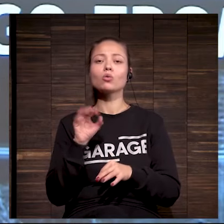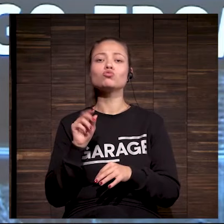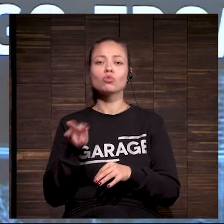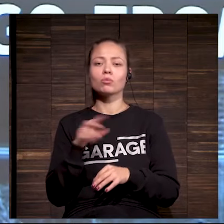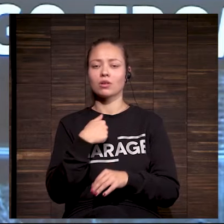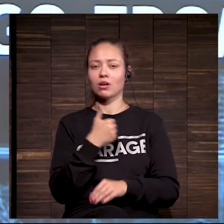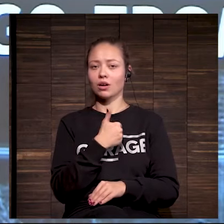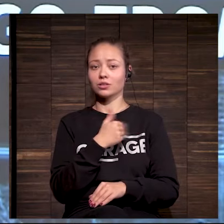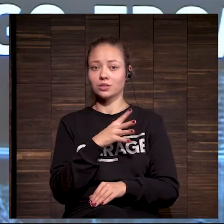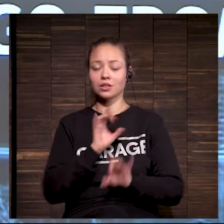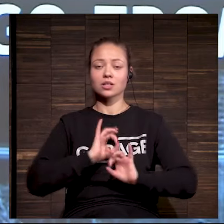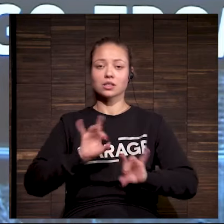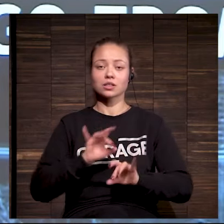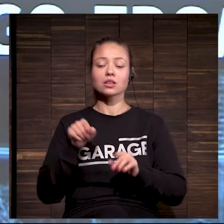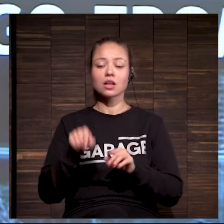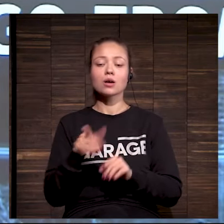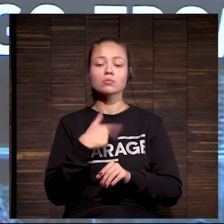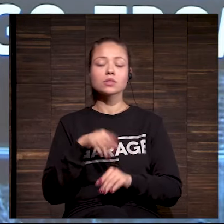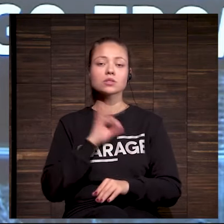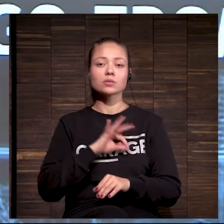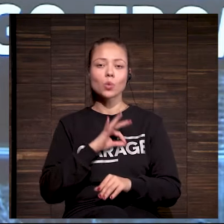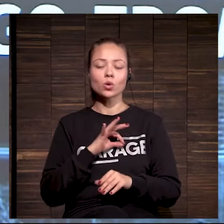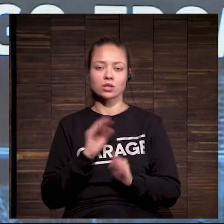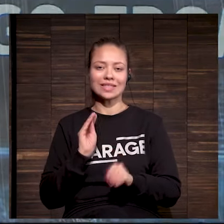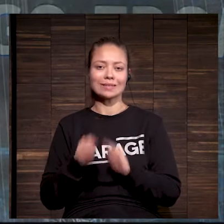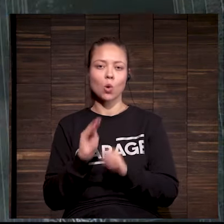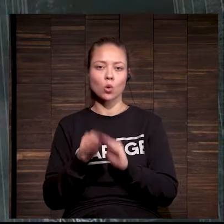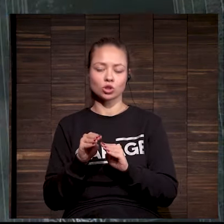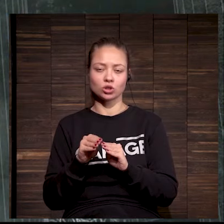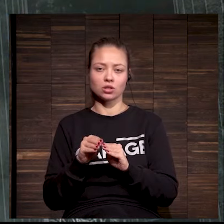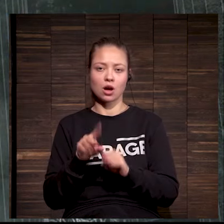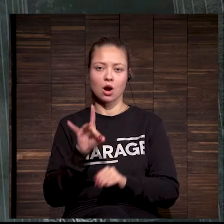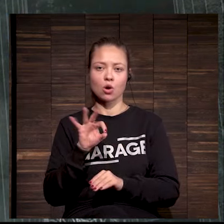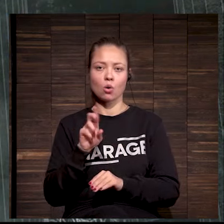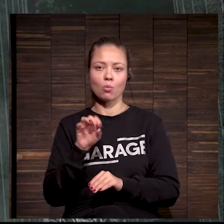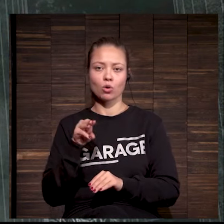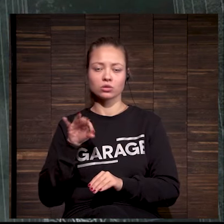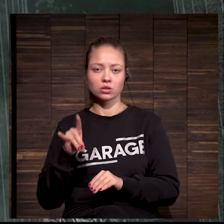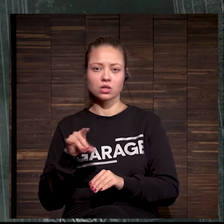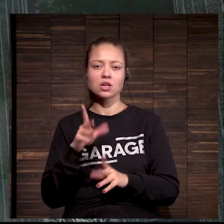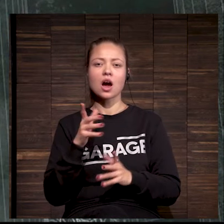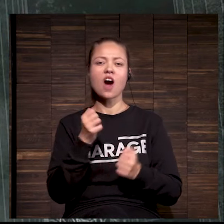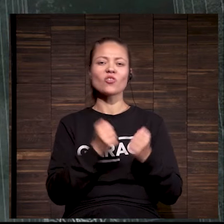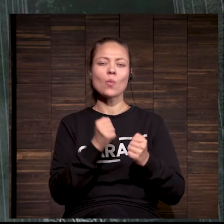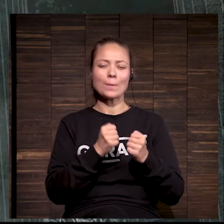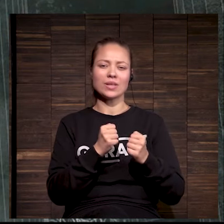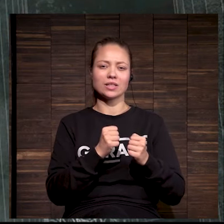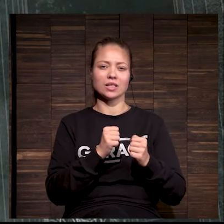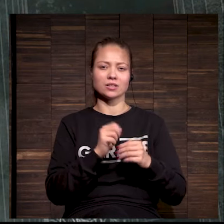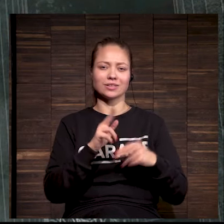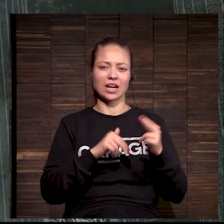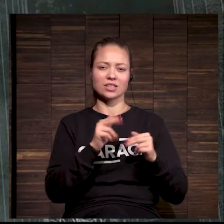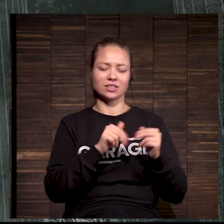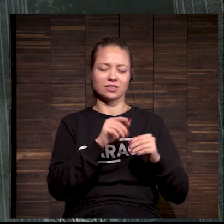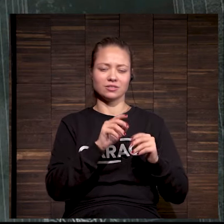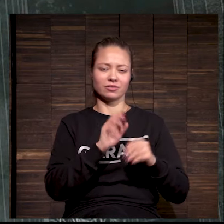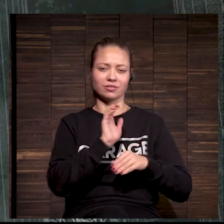здесь мы использовали сборочных роботов с автомобилестроительного завода уже не нужно к разместили